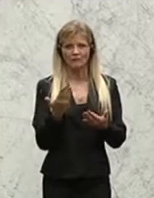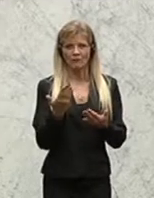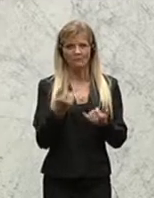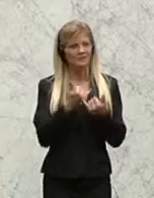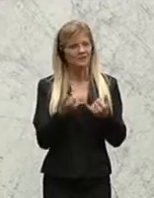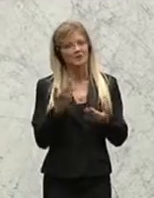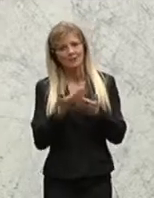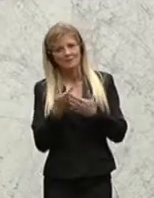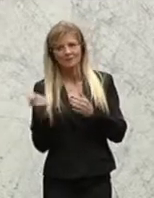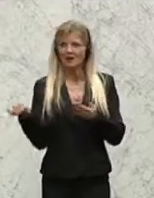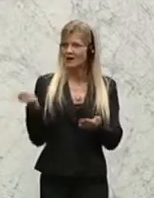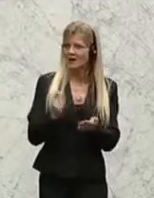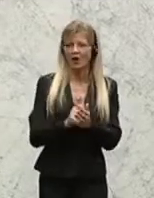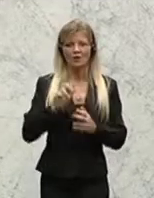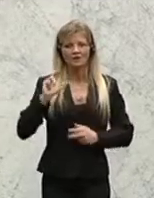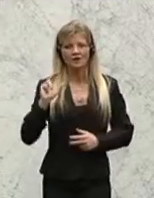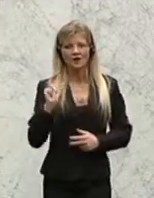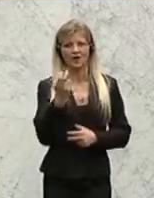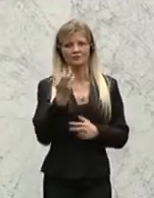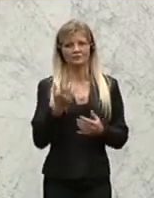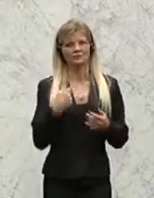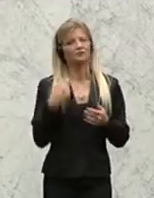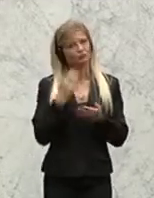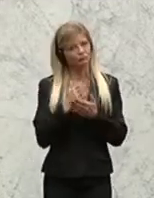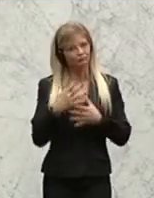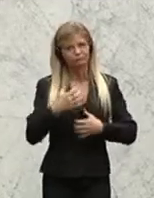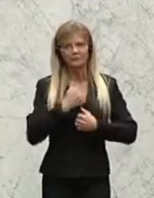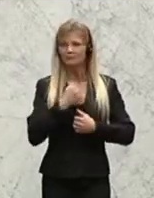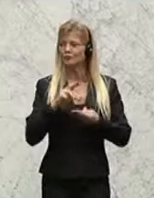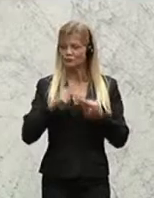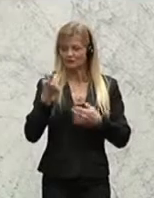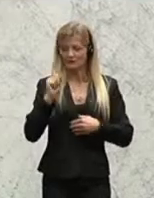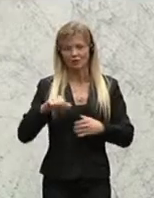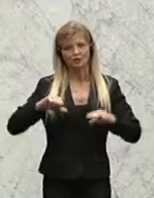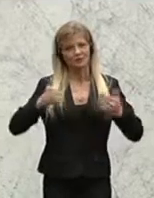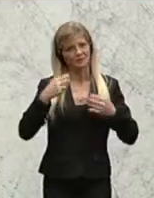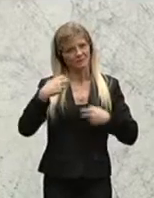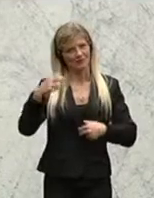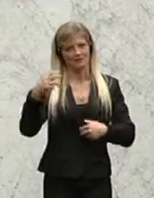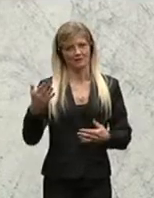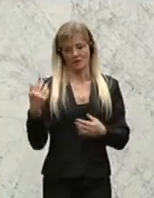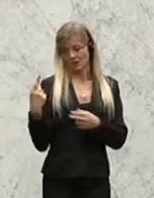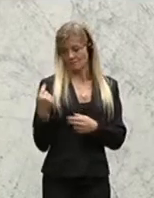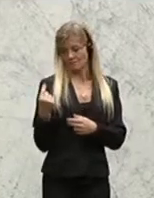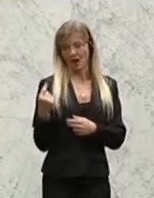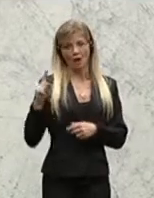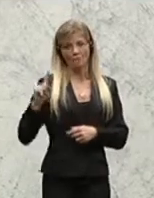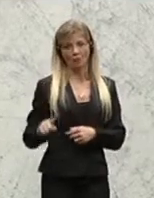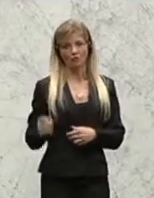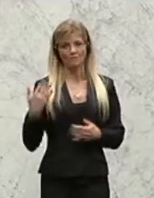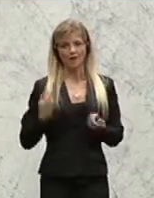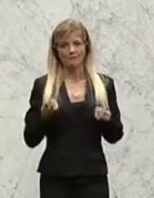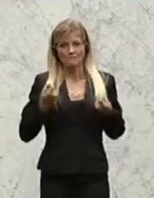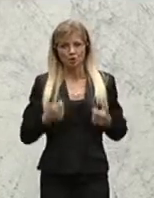Steuerreform 2016 verstärkt fort. Mit dieser erst vor wenigen Monaten in diesem Hohen Haus